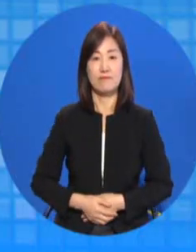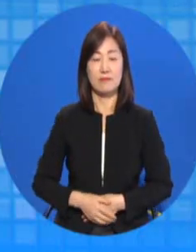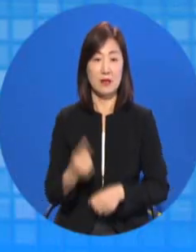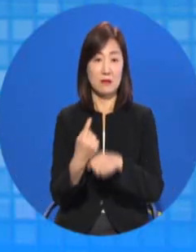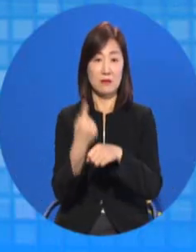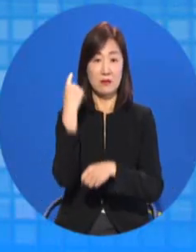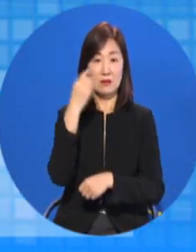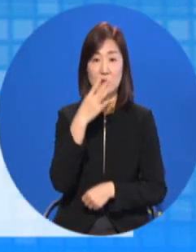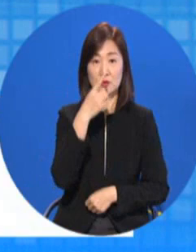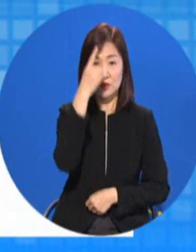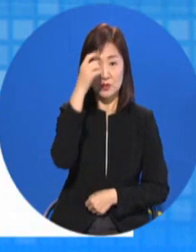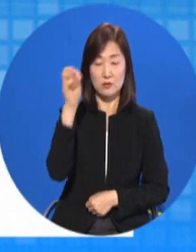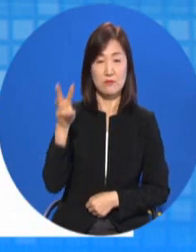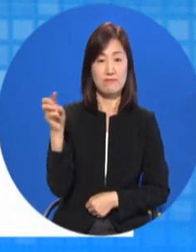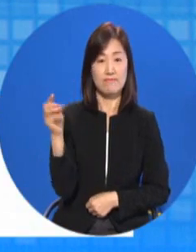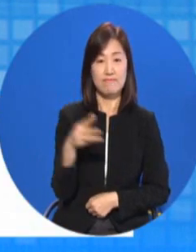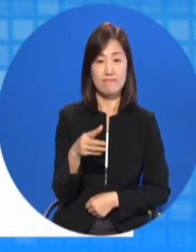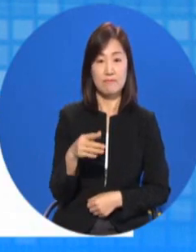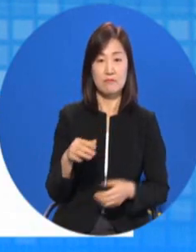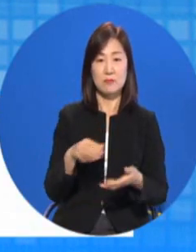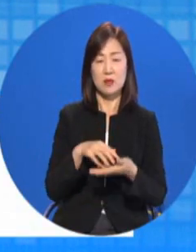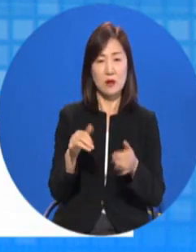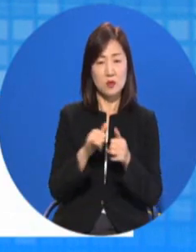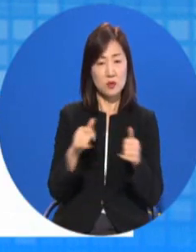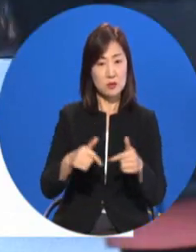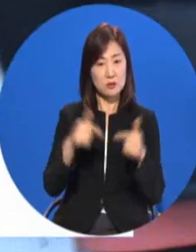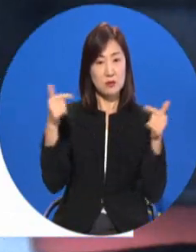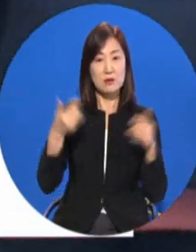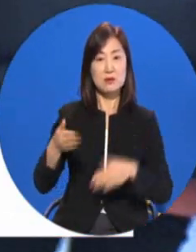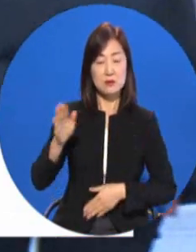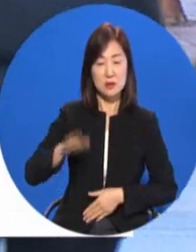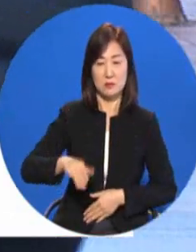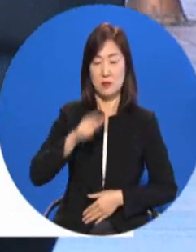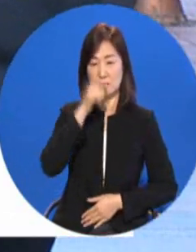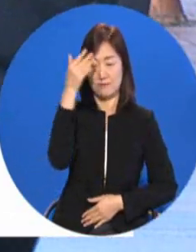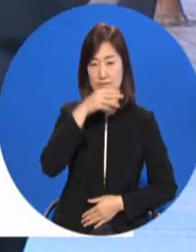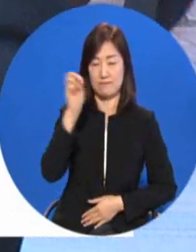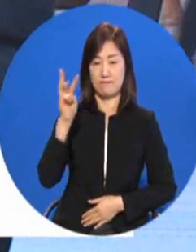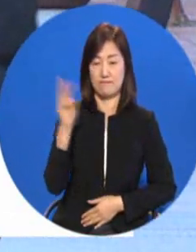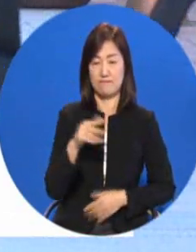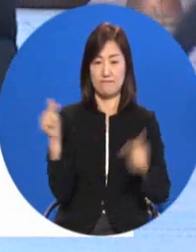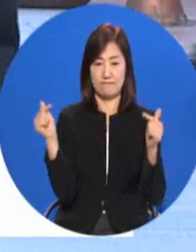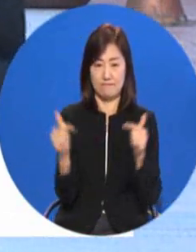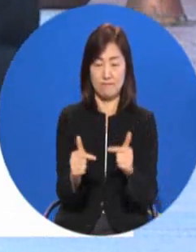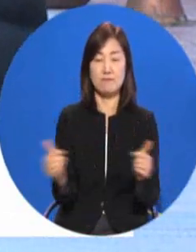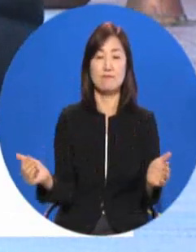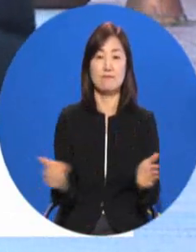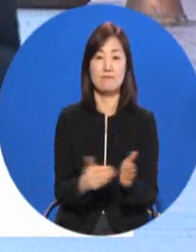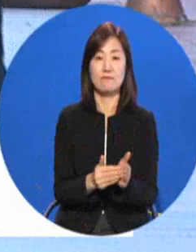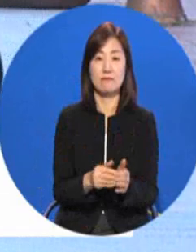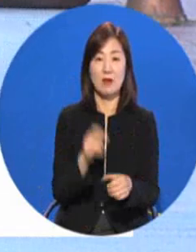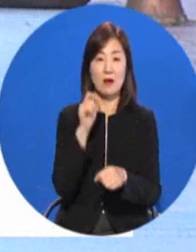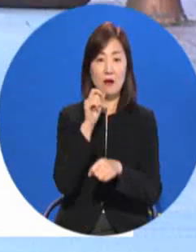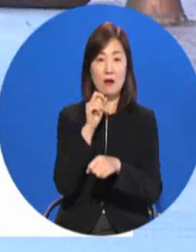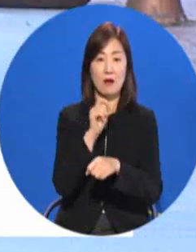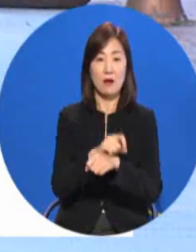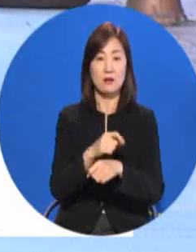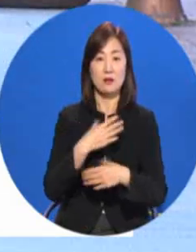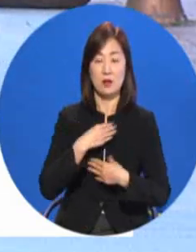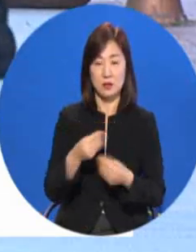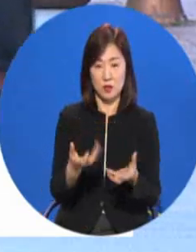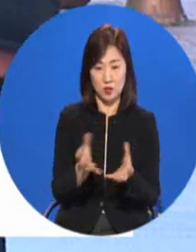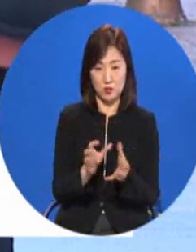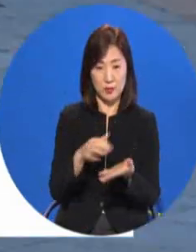지난해 순천과 광양의 인구는 늘어난 반면 여수 악 공은 줄어든 것으로 조사됐습니다 행정안전부 주민등록 인구